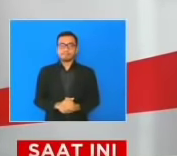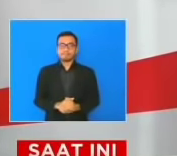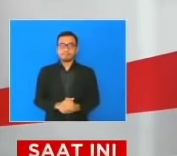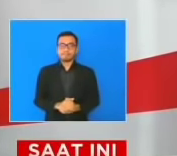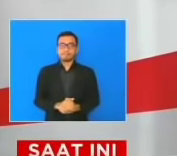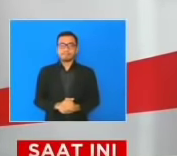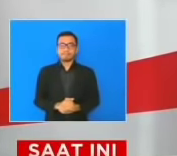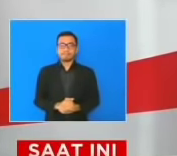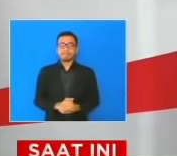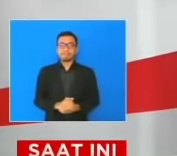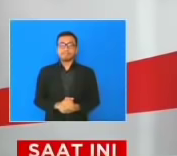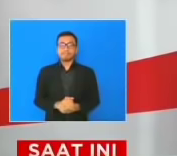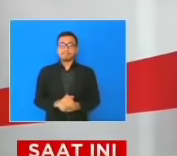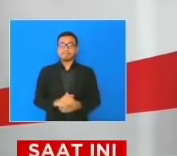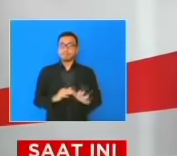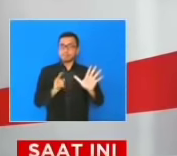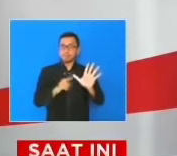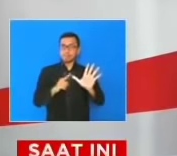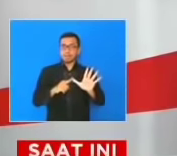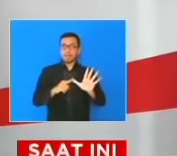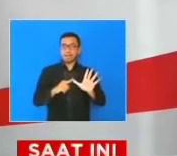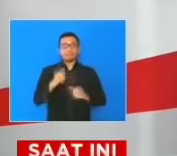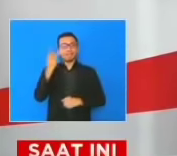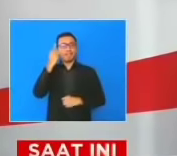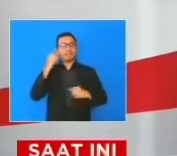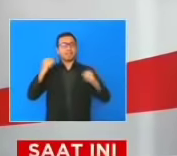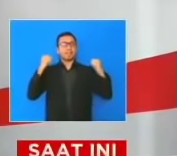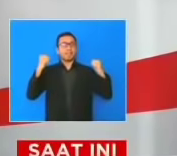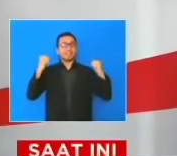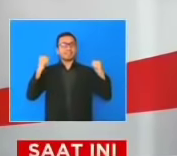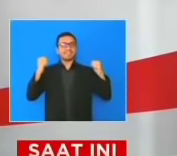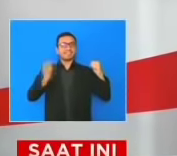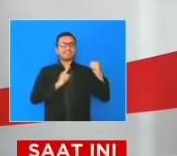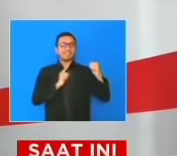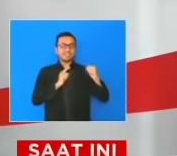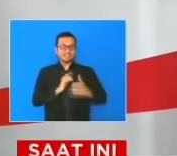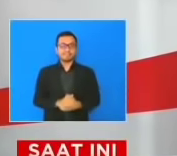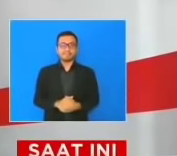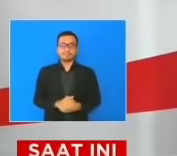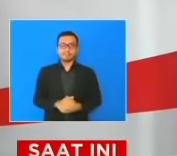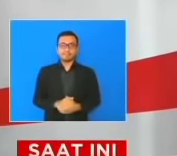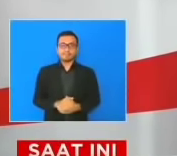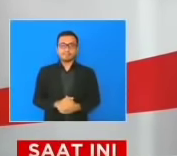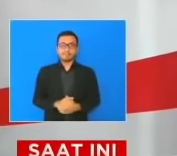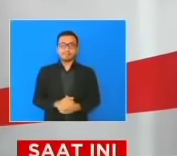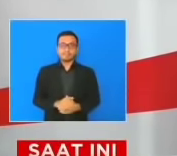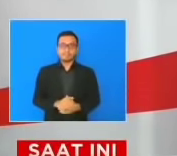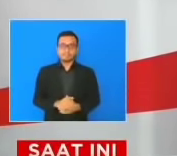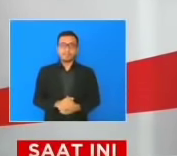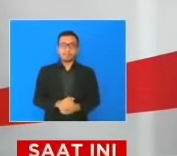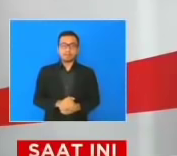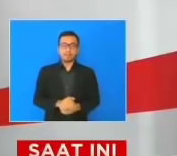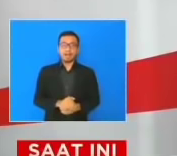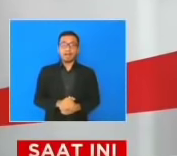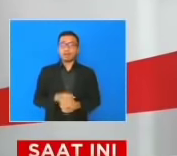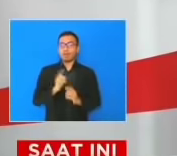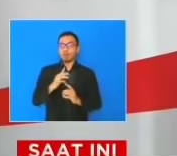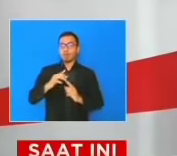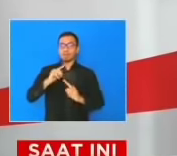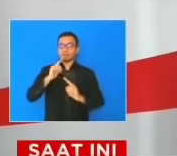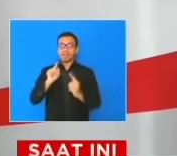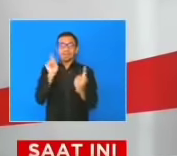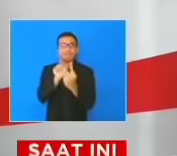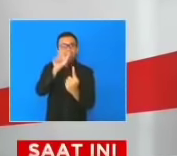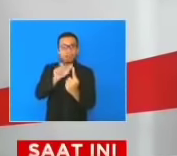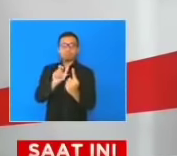jaga kesehatan diri, dan kemudian jaga jarak pada saat